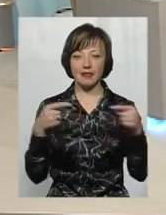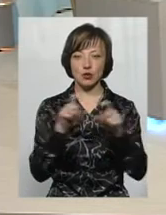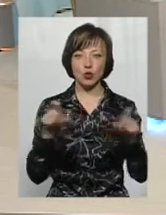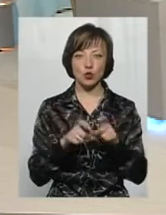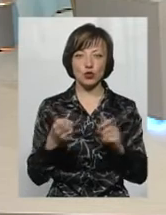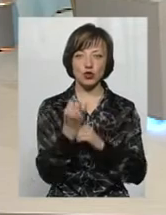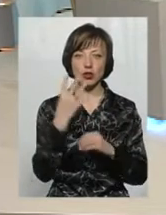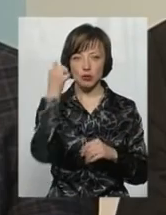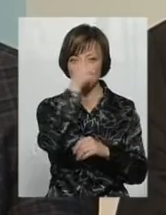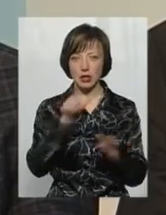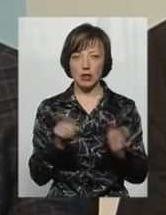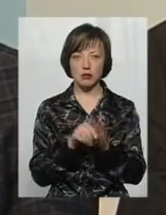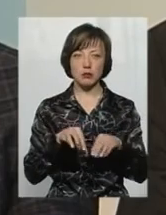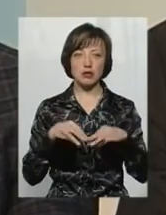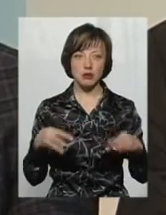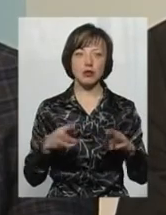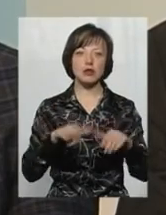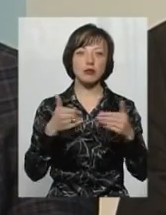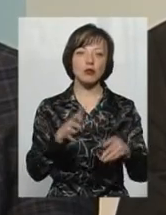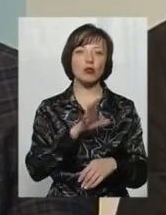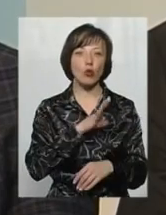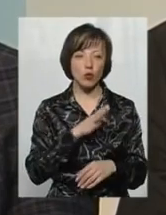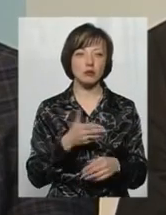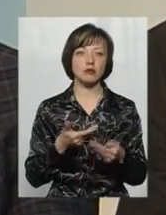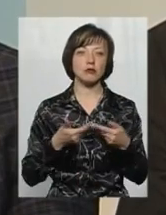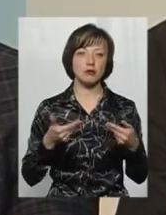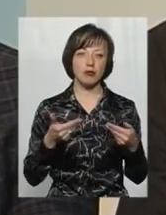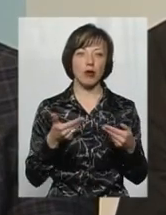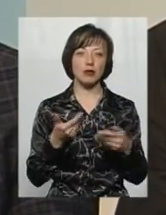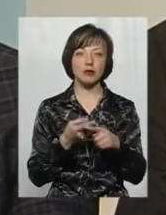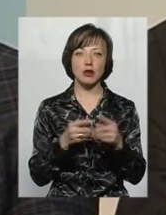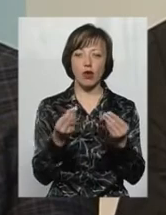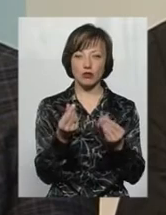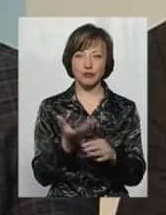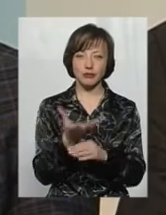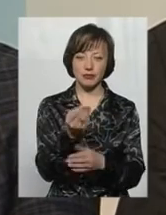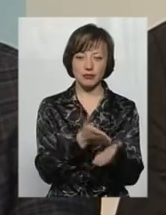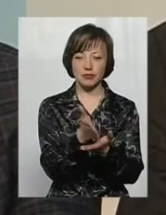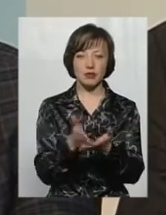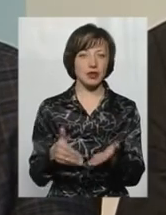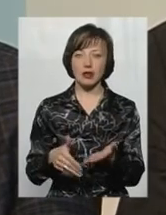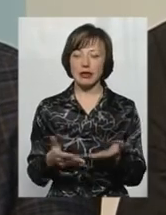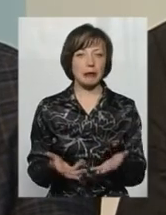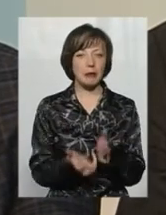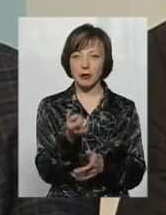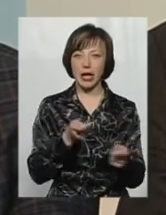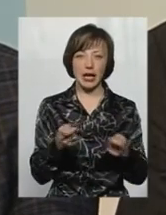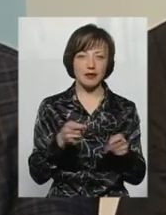2014 році разом з міністром виходили з такої ініціативи монетизації пільг. Ну тоді, на жаль, от нас не підтримало ні керівництво уряду,